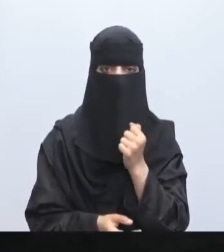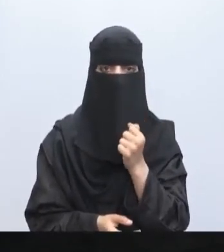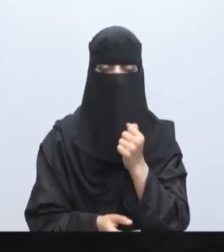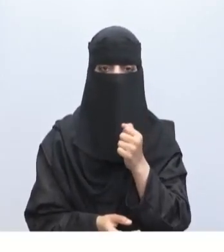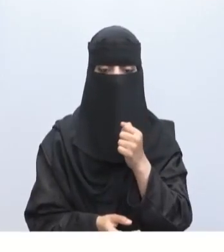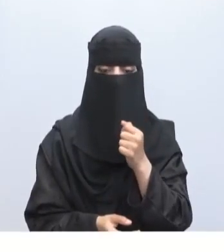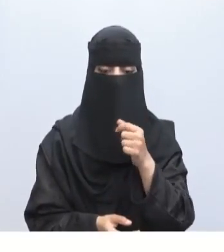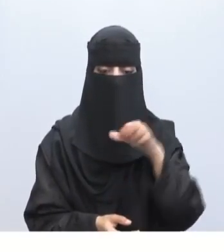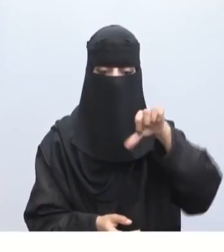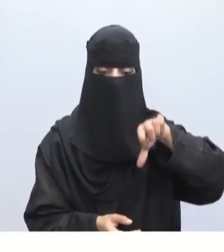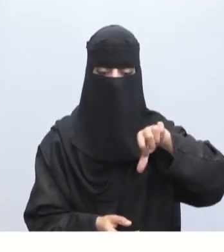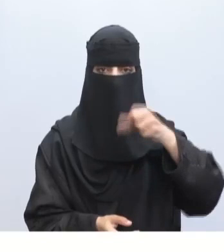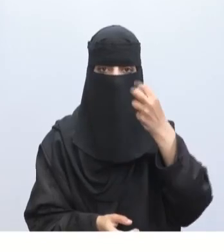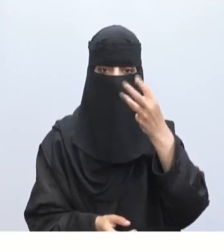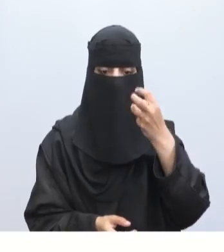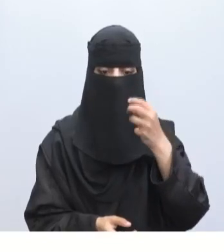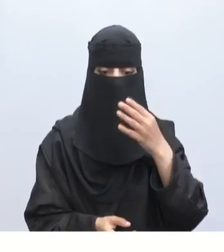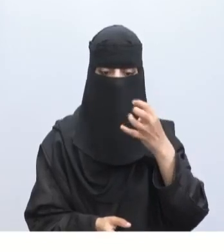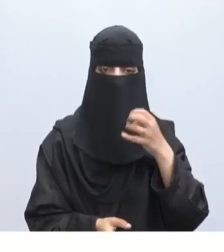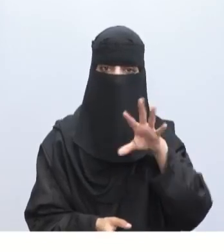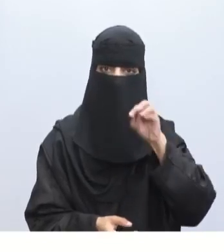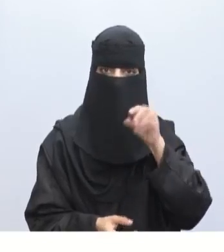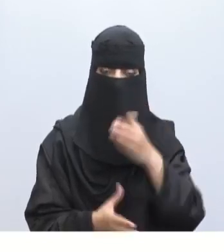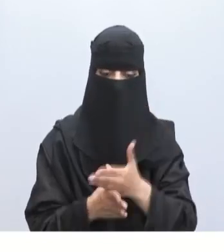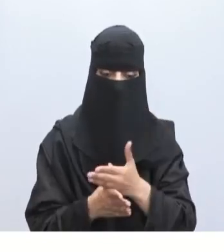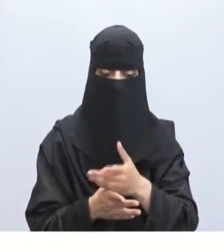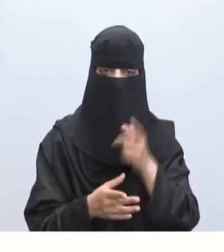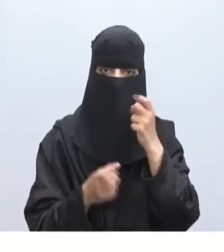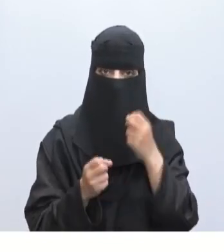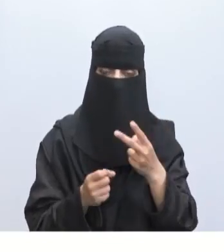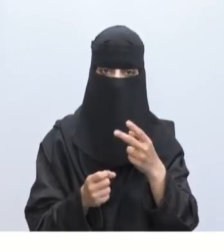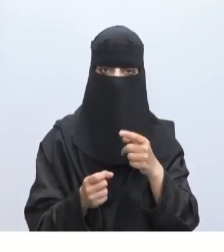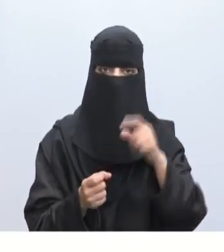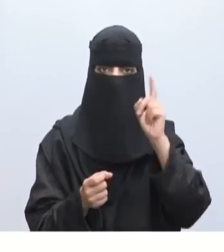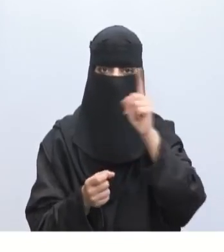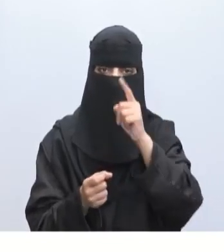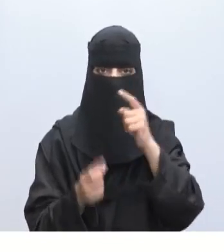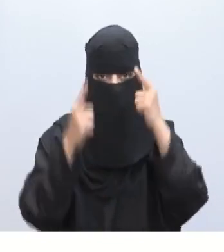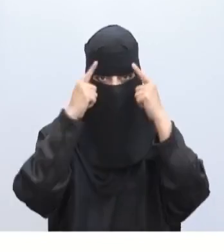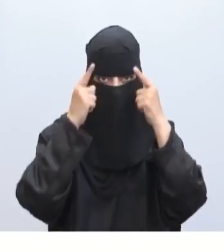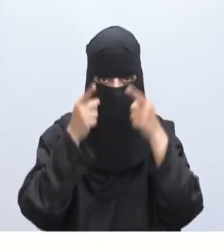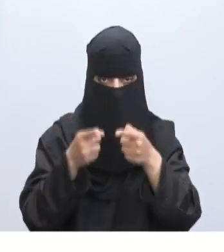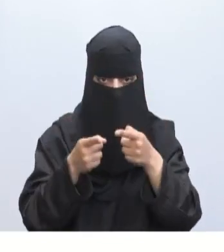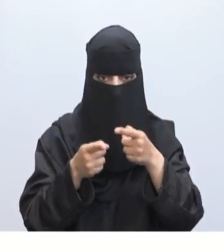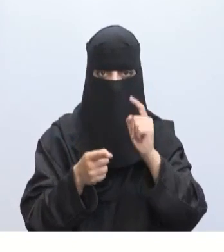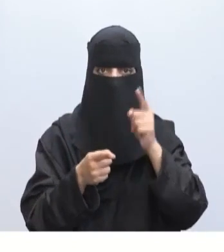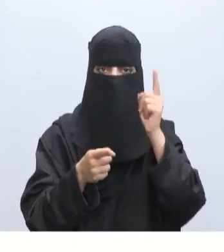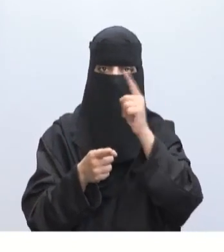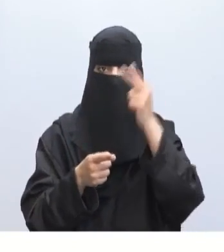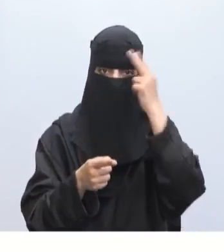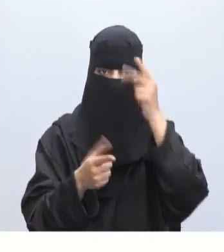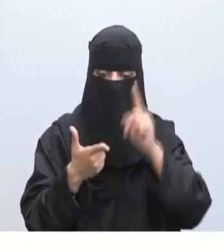1240 من الهجره بعد ان اسس دوله عظيمه وهي الدوله السعوديه